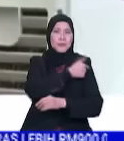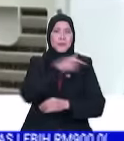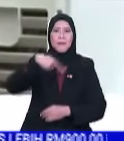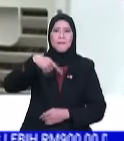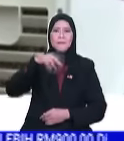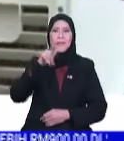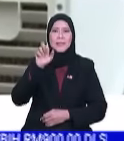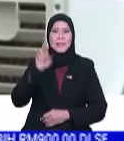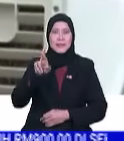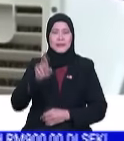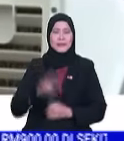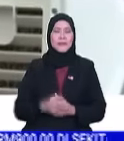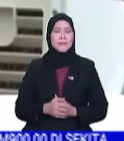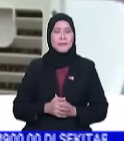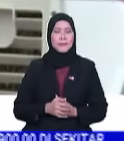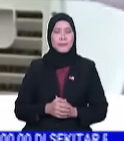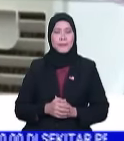itu.